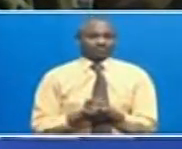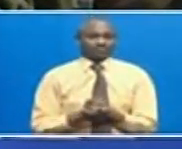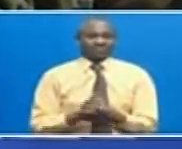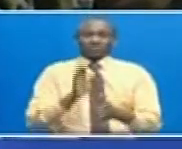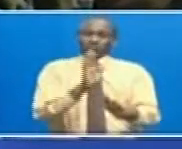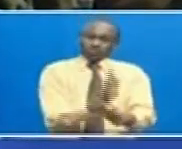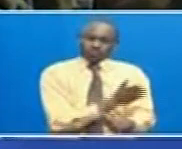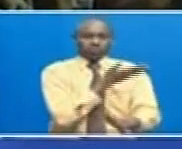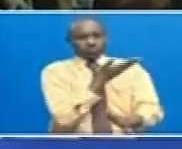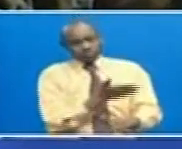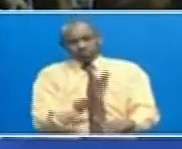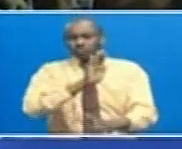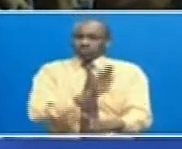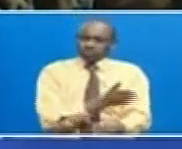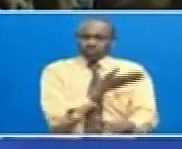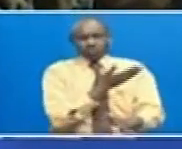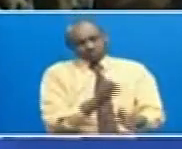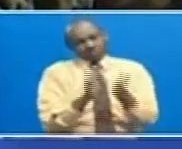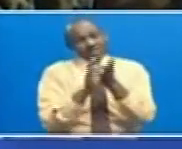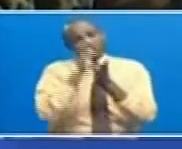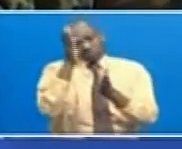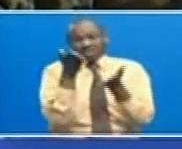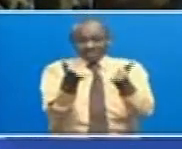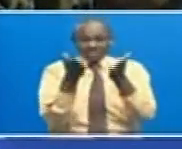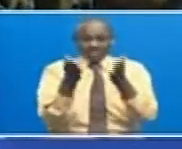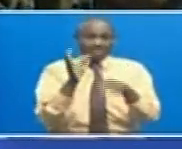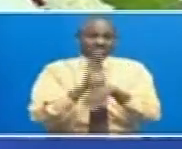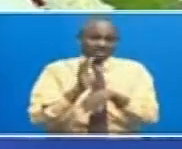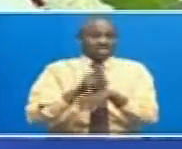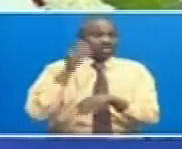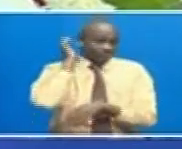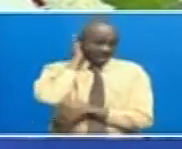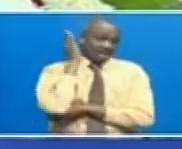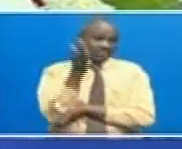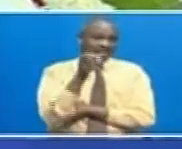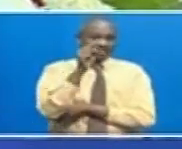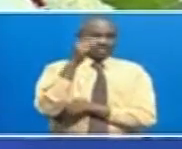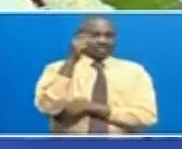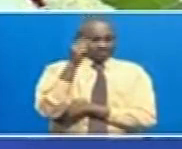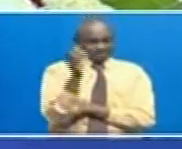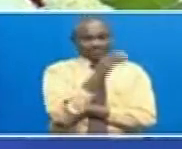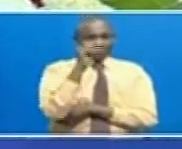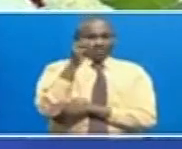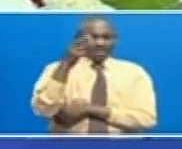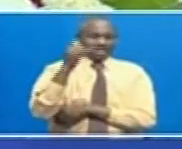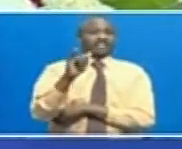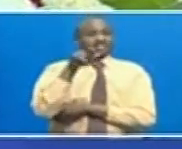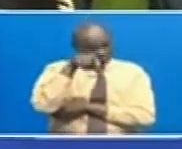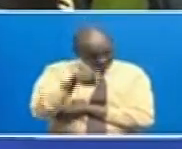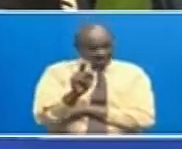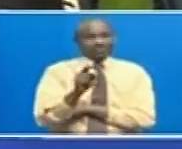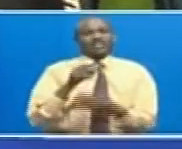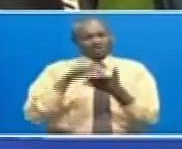Nyimbo za kumsifu Mungu zilitanda kanisani St. Mary's Cathedral Murang’a, ambapo jamaa, marafiki na wanafunzi wa St.